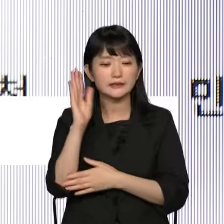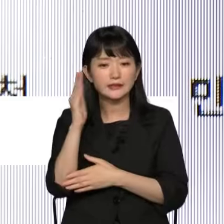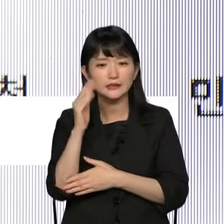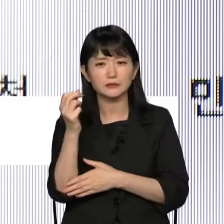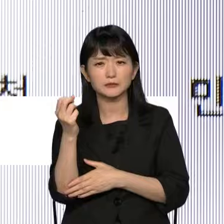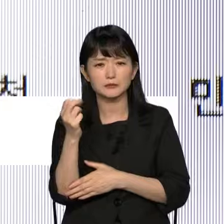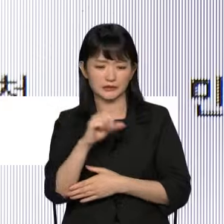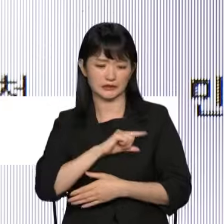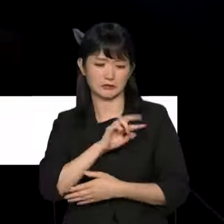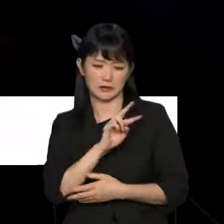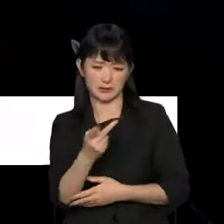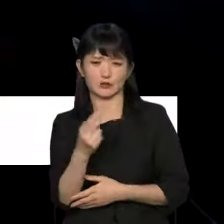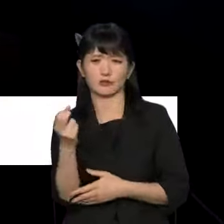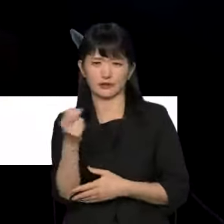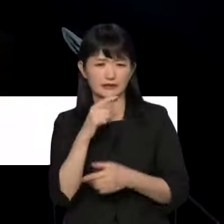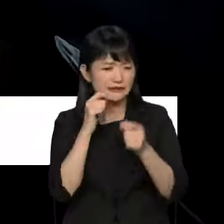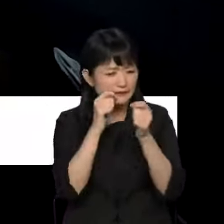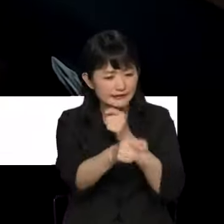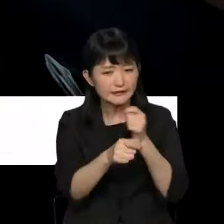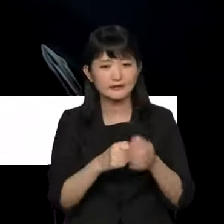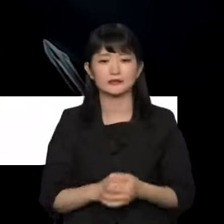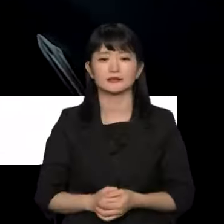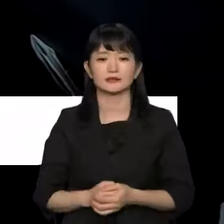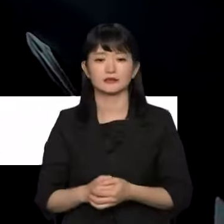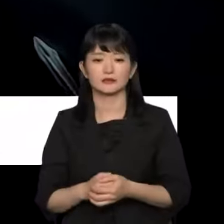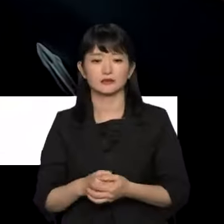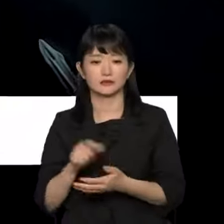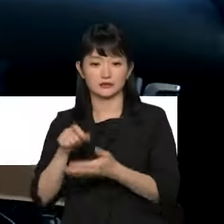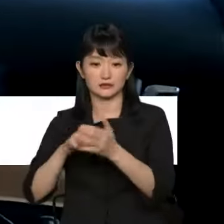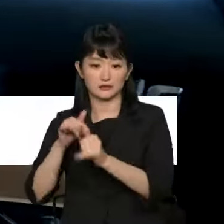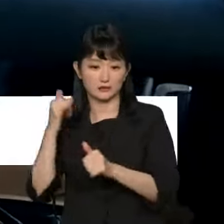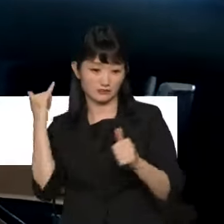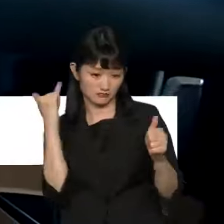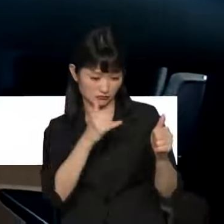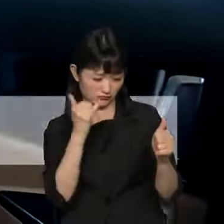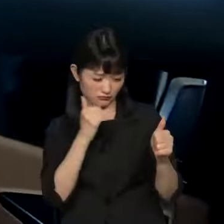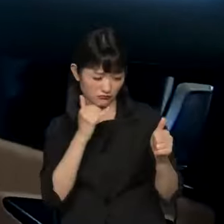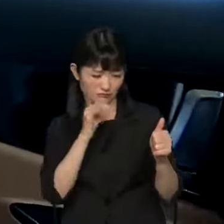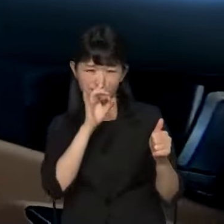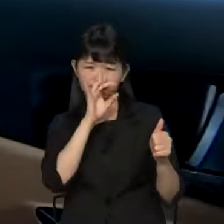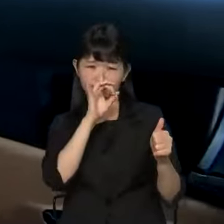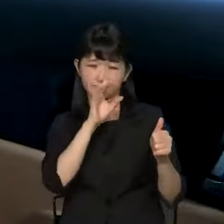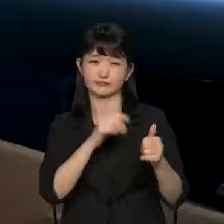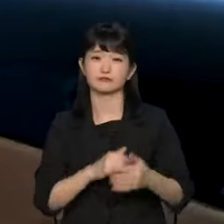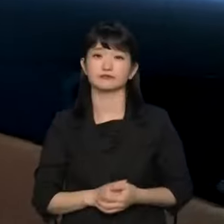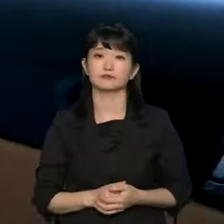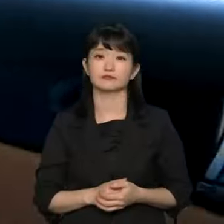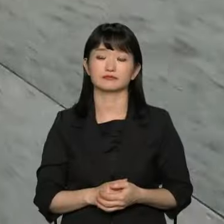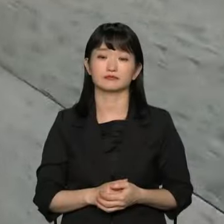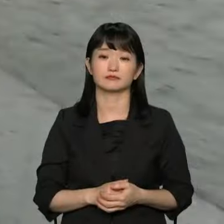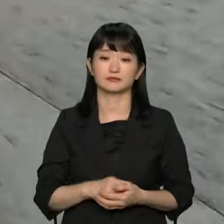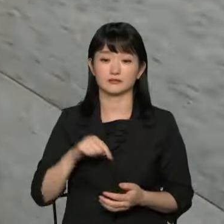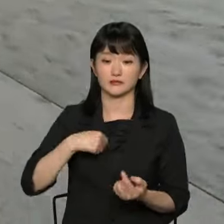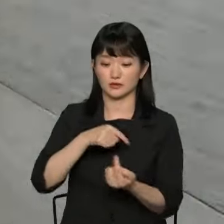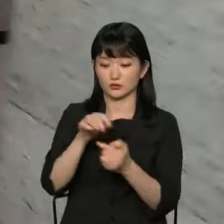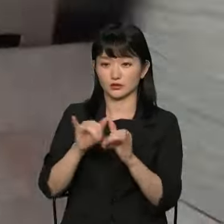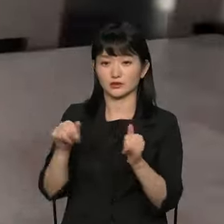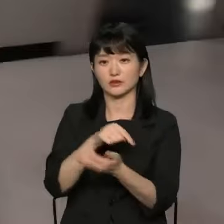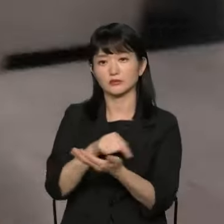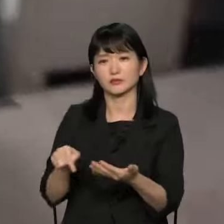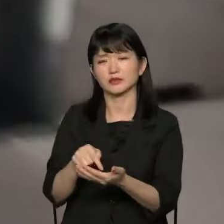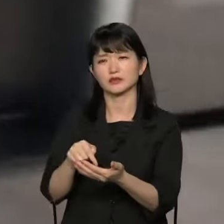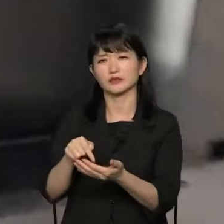다시 나타났습니다. 취재진 연락은 여전히 받지 않습니다. 이러는 사이 자영업자 피해